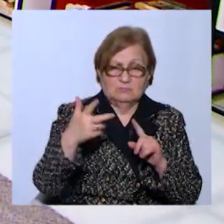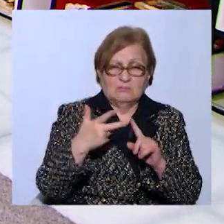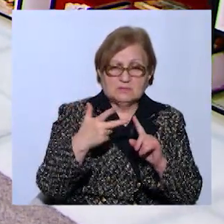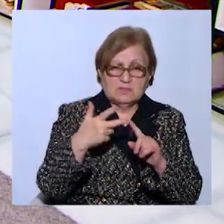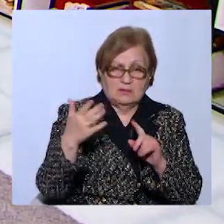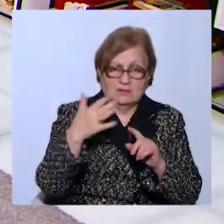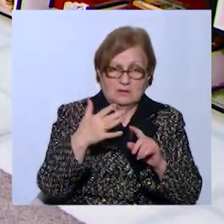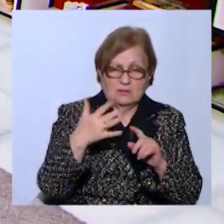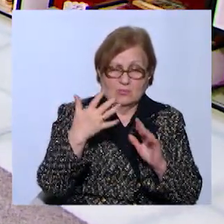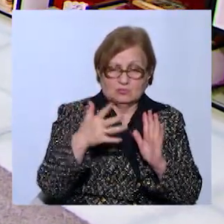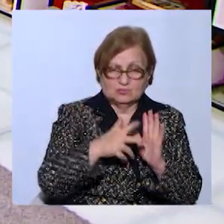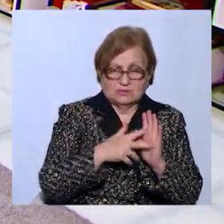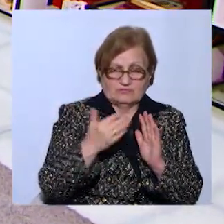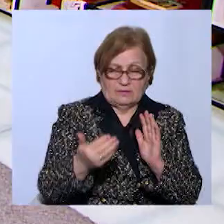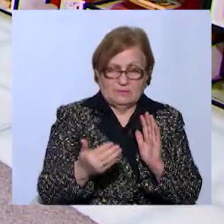მესამე არის